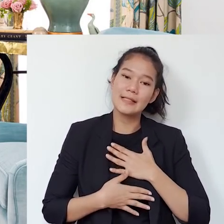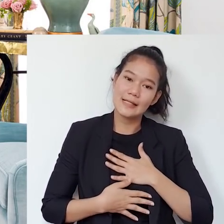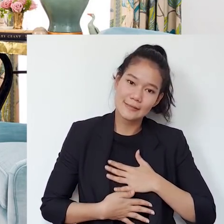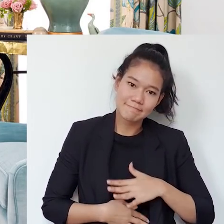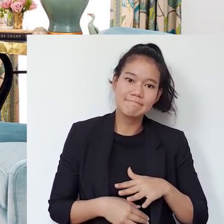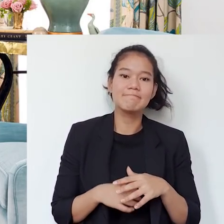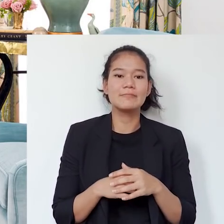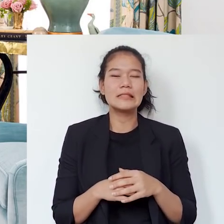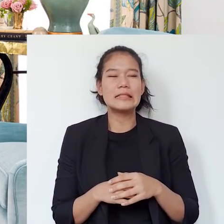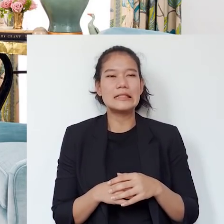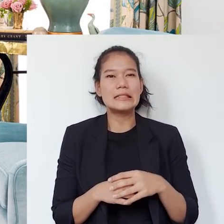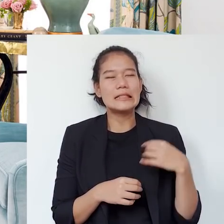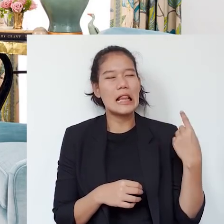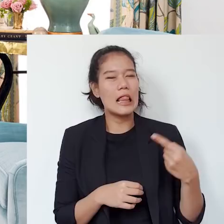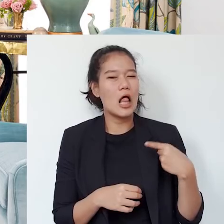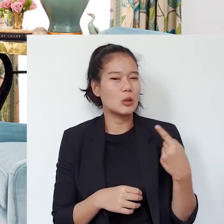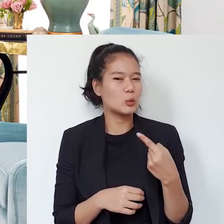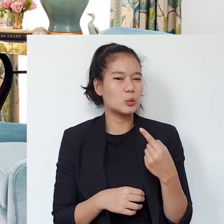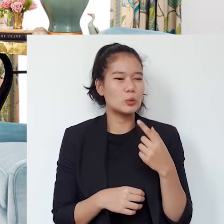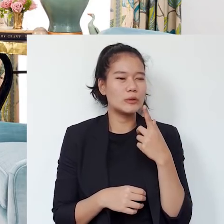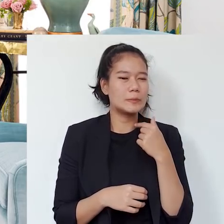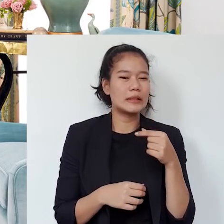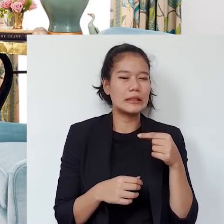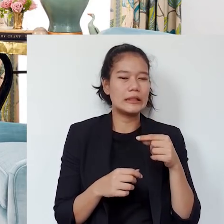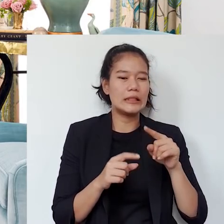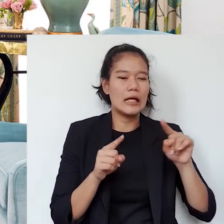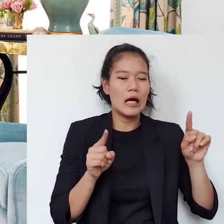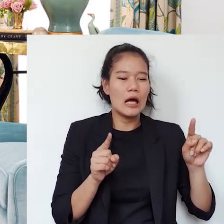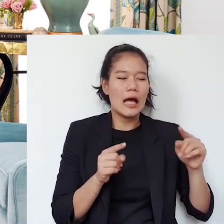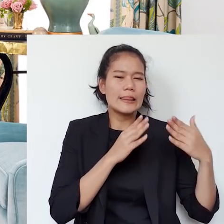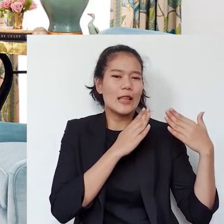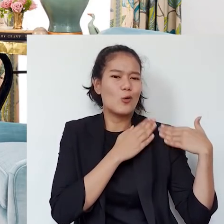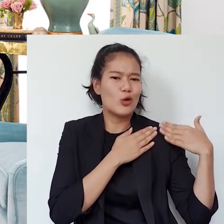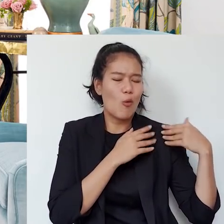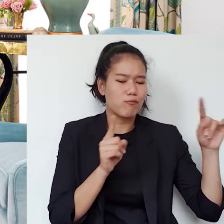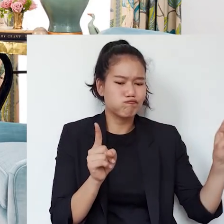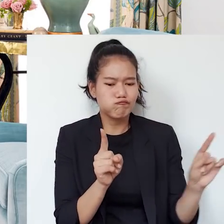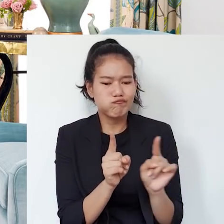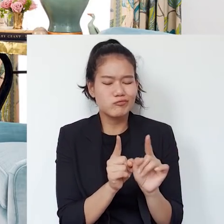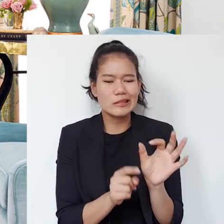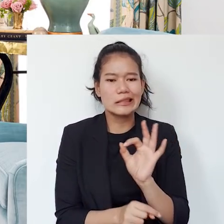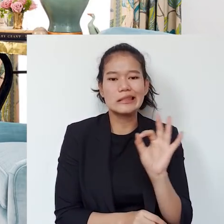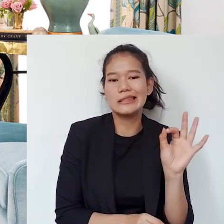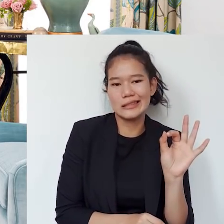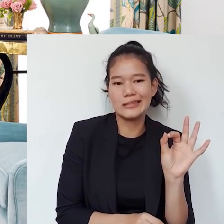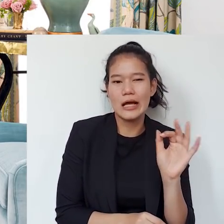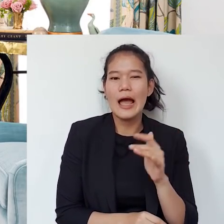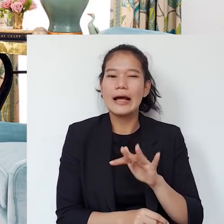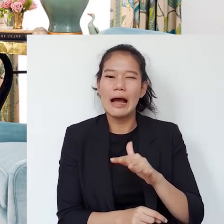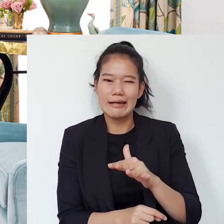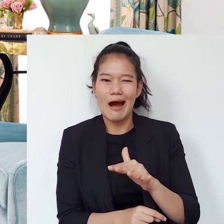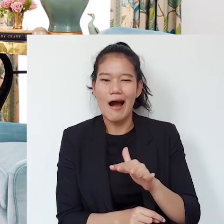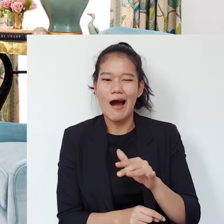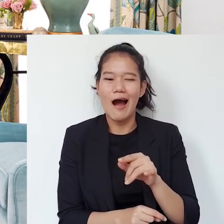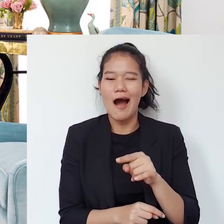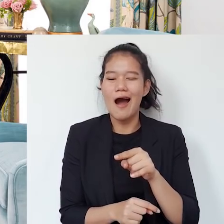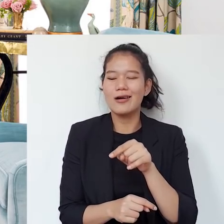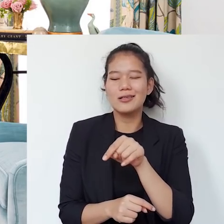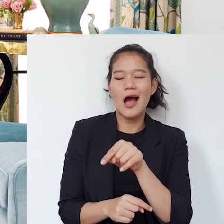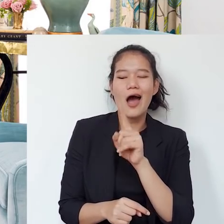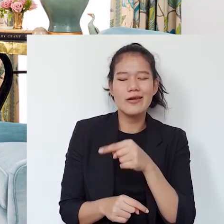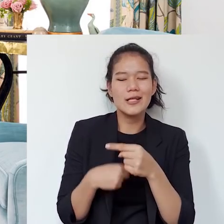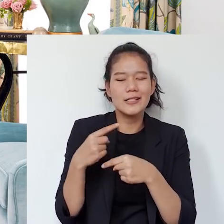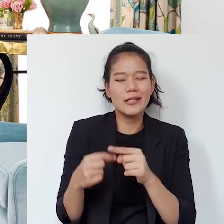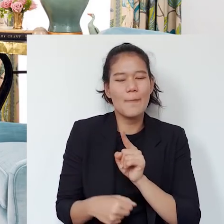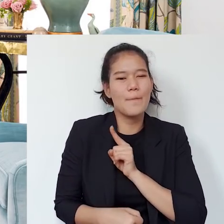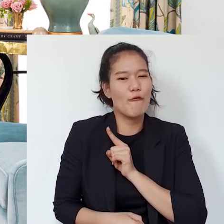Sayangnya, seringkali juga ini tidak dibarengi dengan rasa tanggung jawab, bukan? Seringkali hal-hal yang harusnya ada di ruang privat